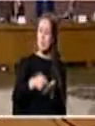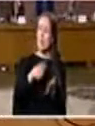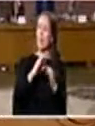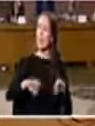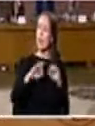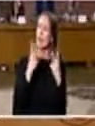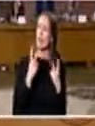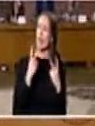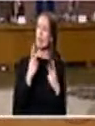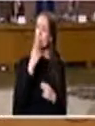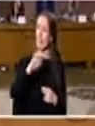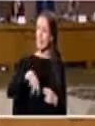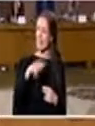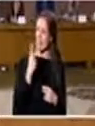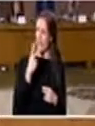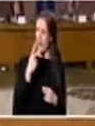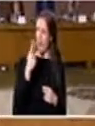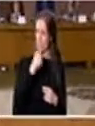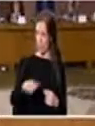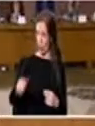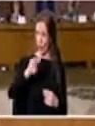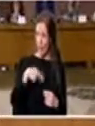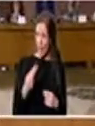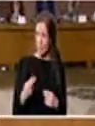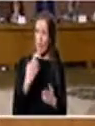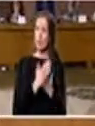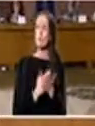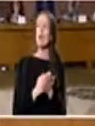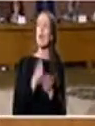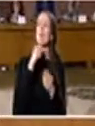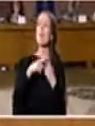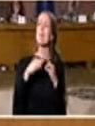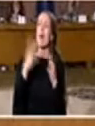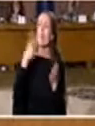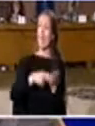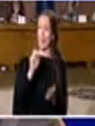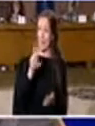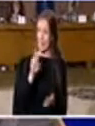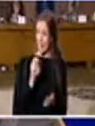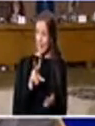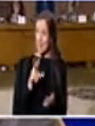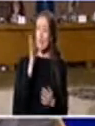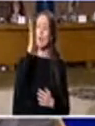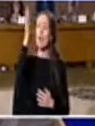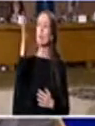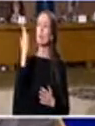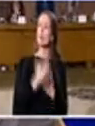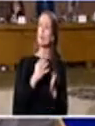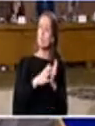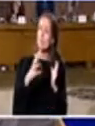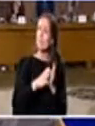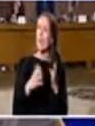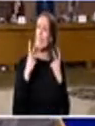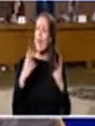u vrednosti od 1,2 miliona eura kroz program IPA 2013. kako bi se u budućnosti nastavili važni